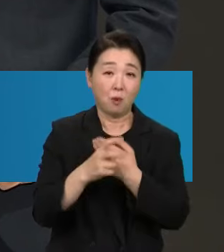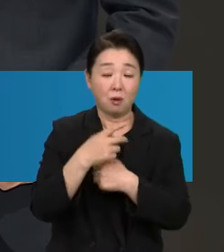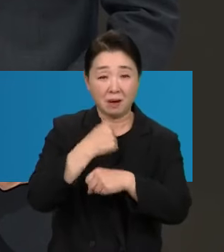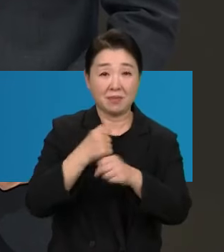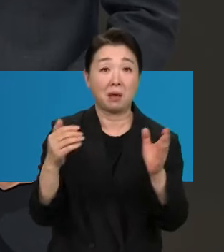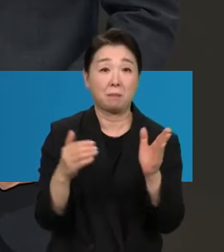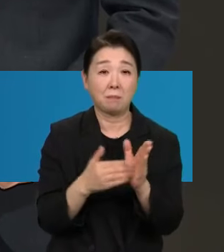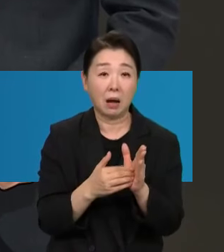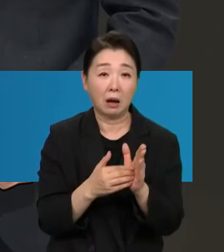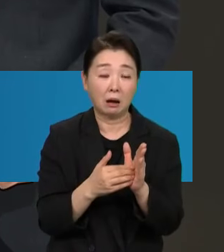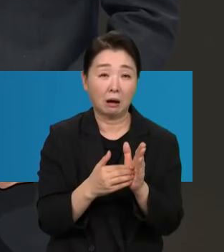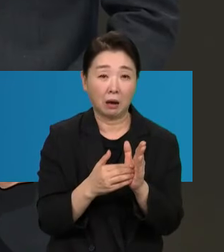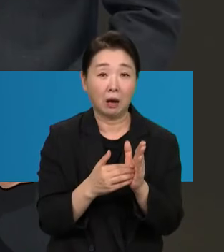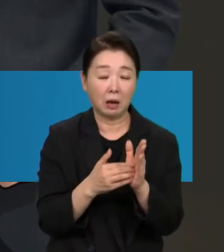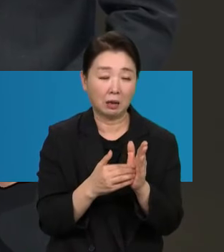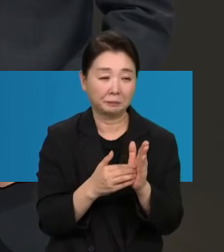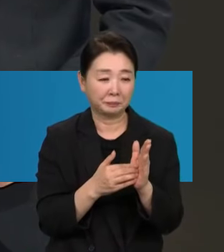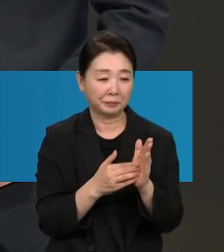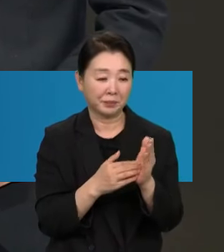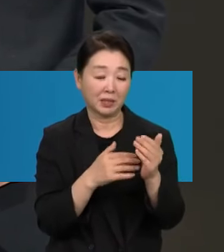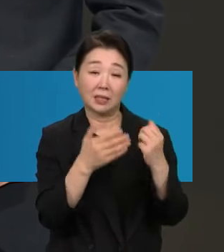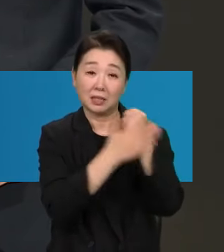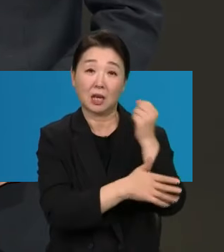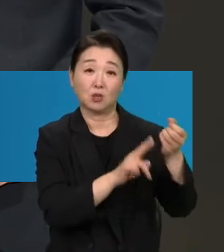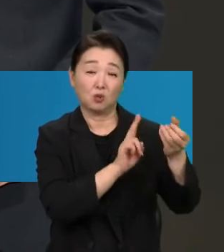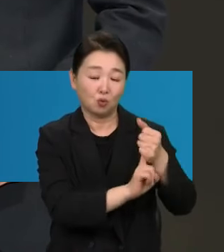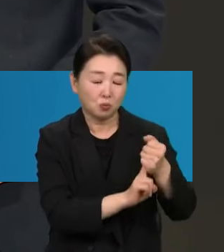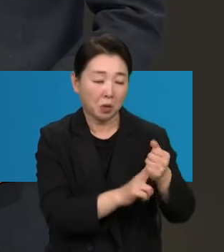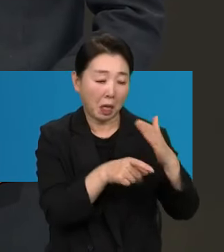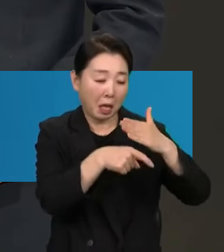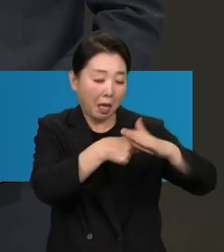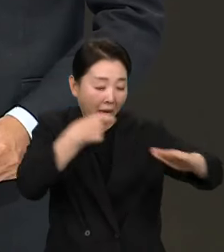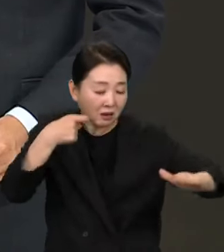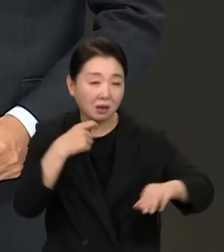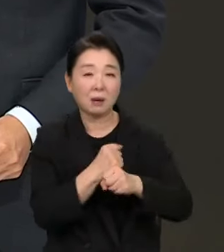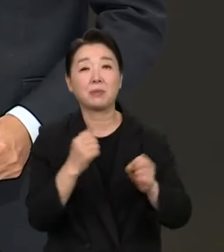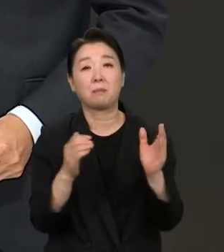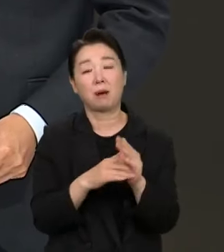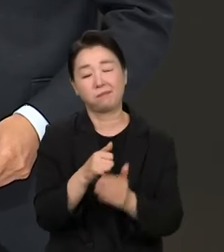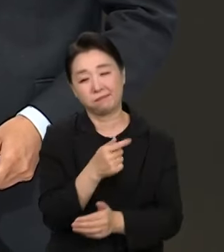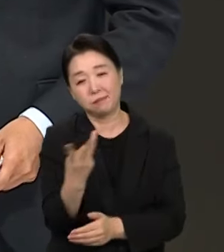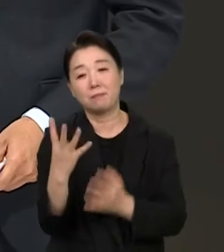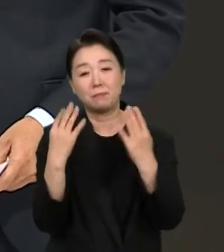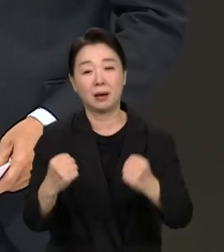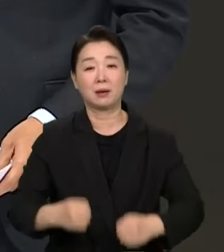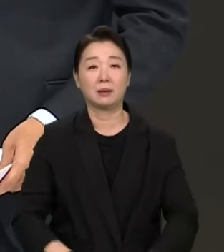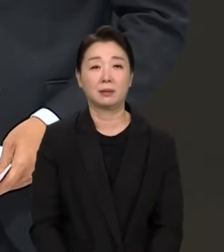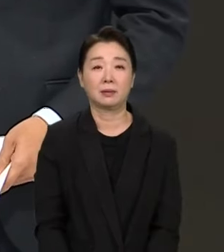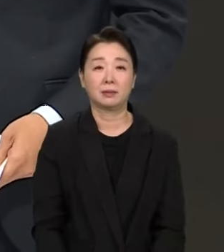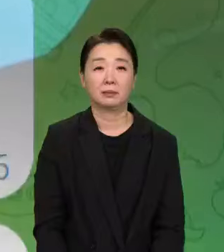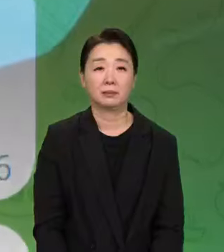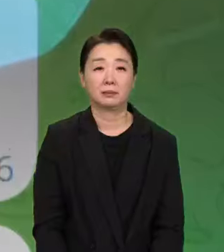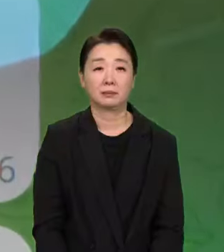비공개 사진까지 해킹해 주는 대화 방들이 수천개에 달합니다 최현수 기자가 추의